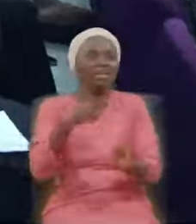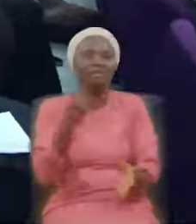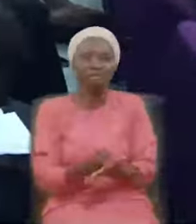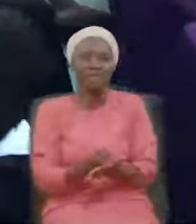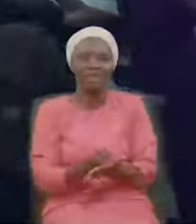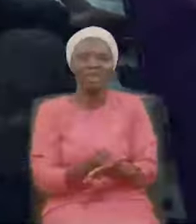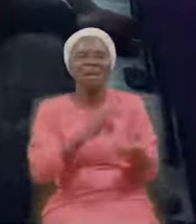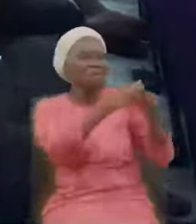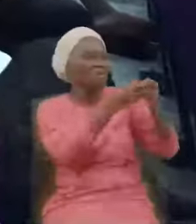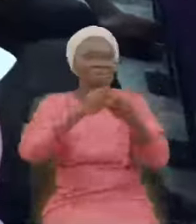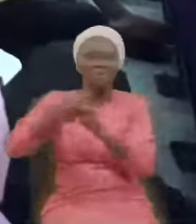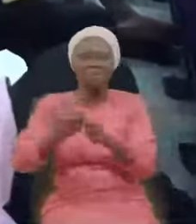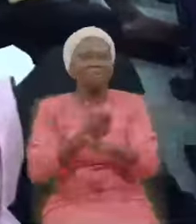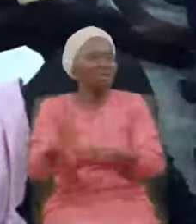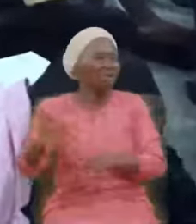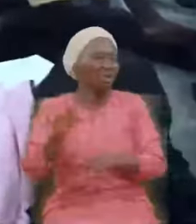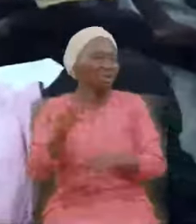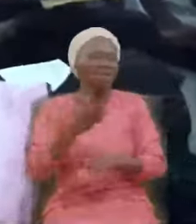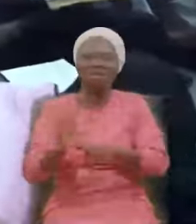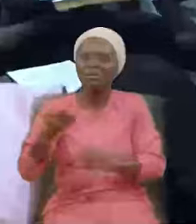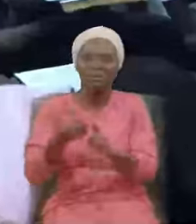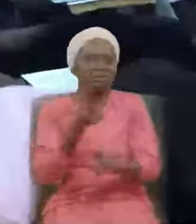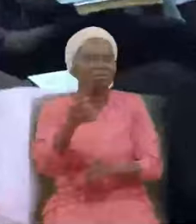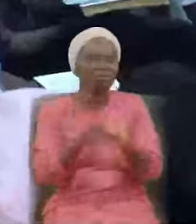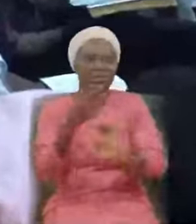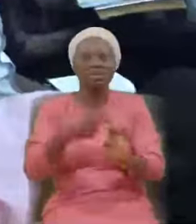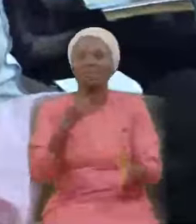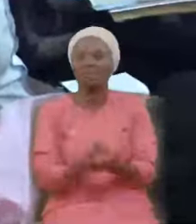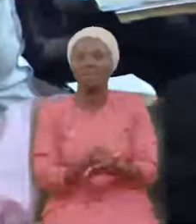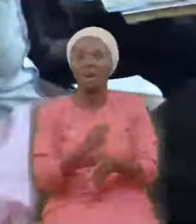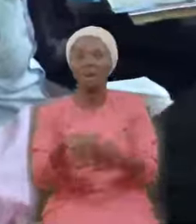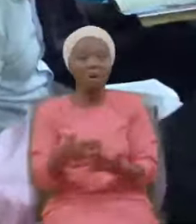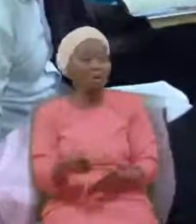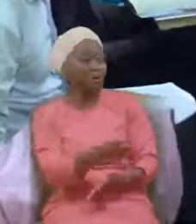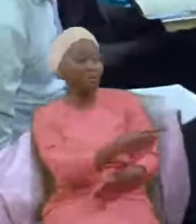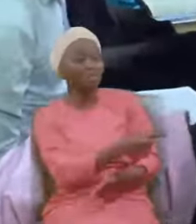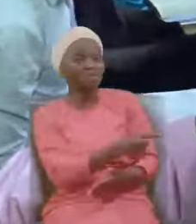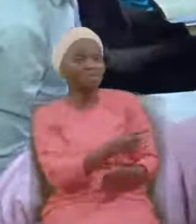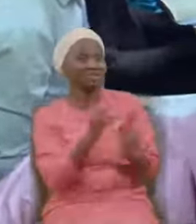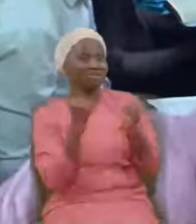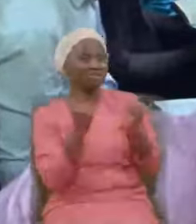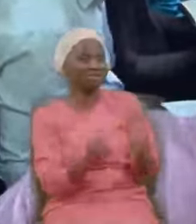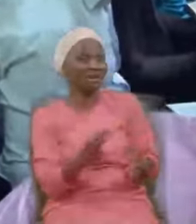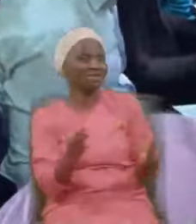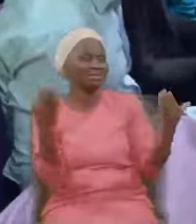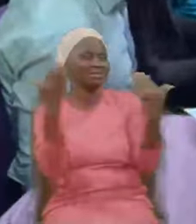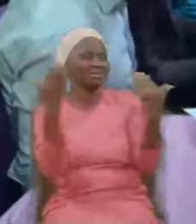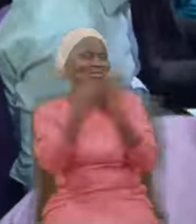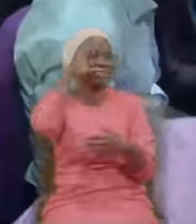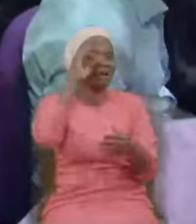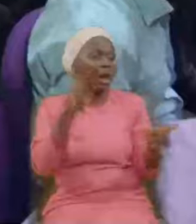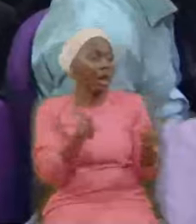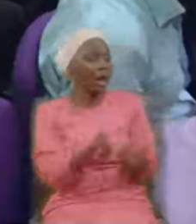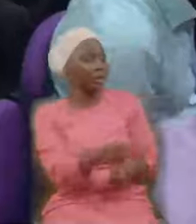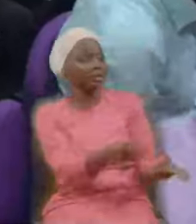t'outrepasser. La calamité va passer par-dessus toi. Et ces pouvoirs des ténèbres,